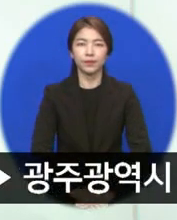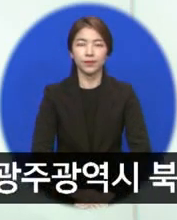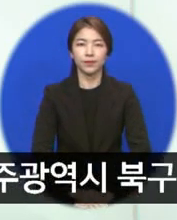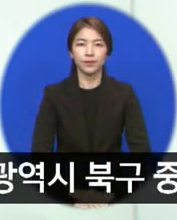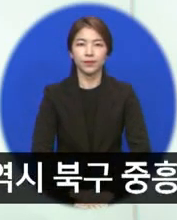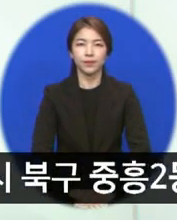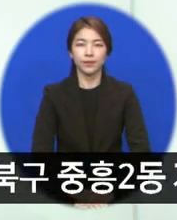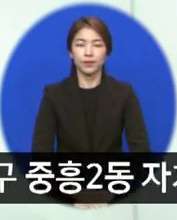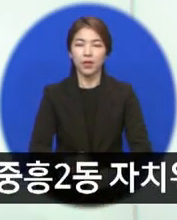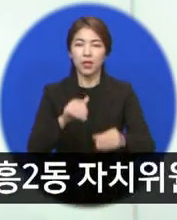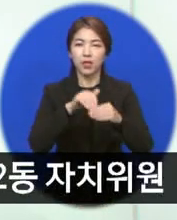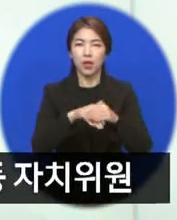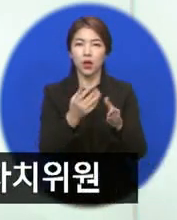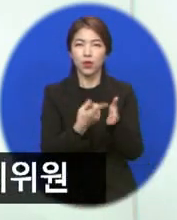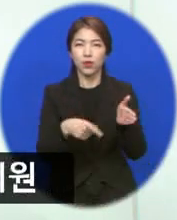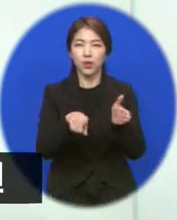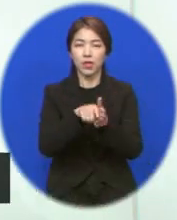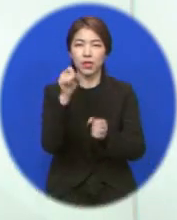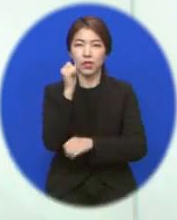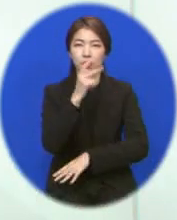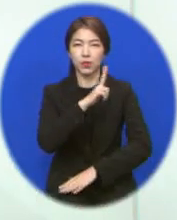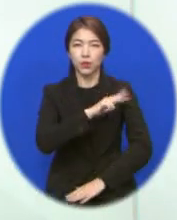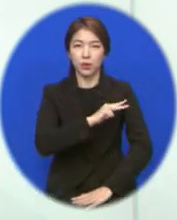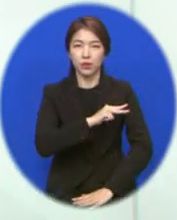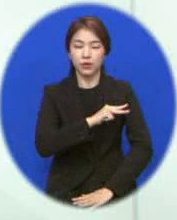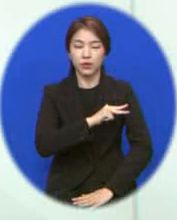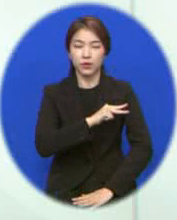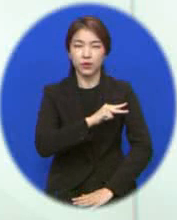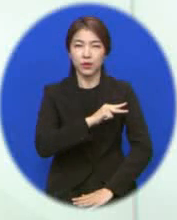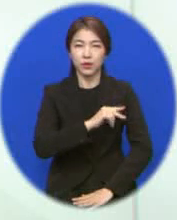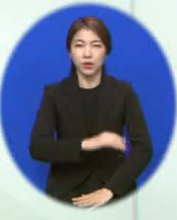수있습니다.